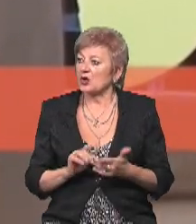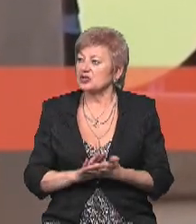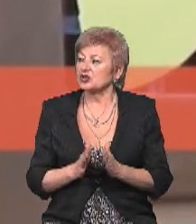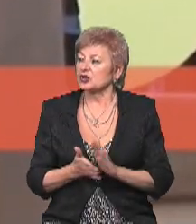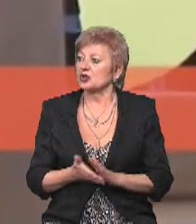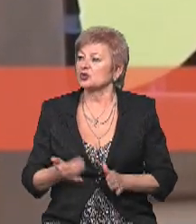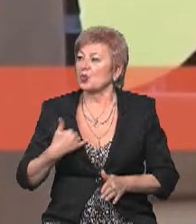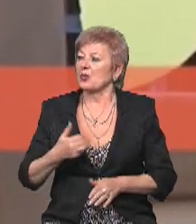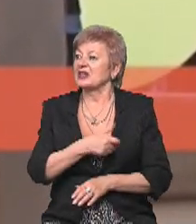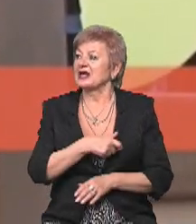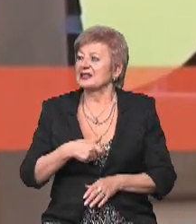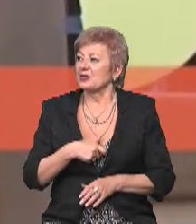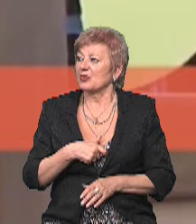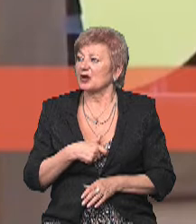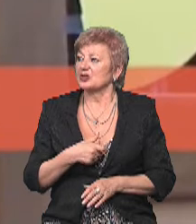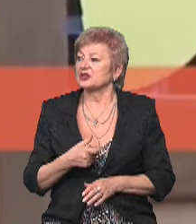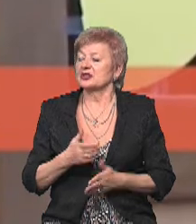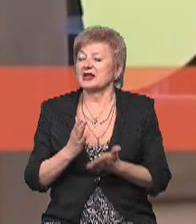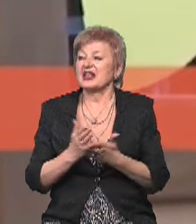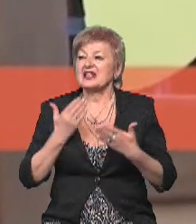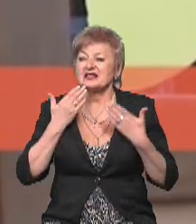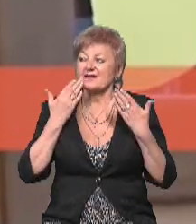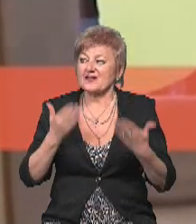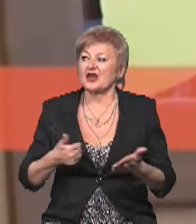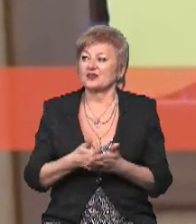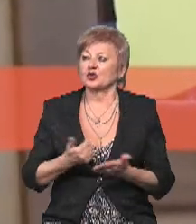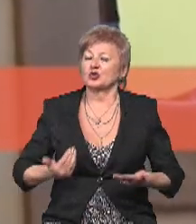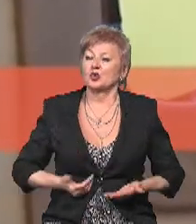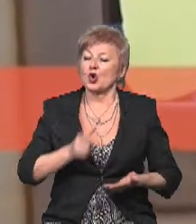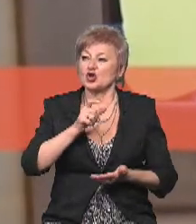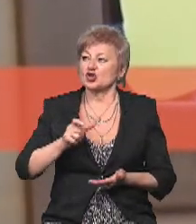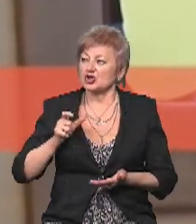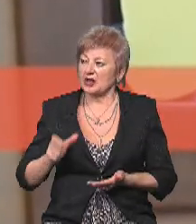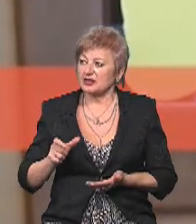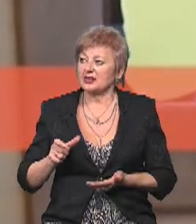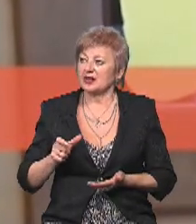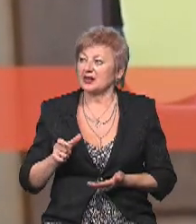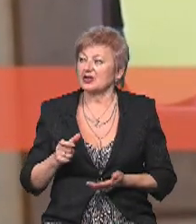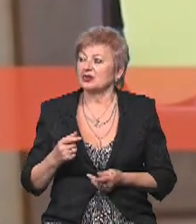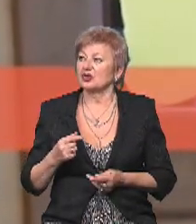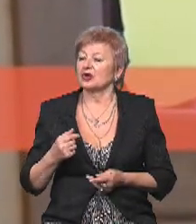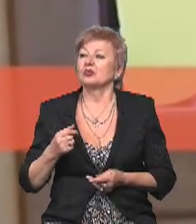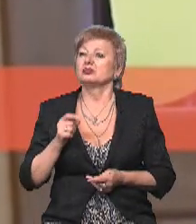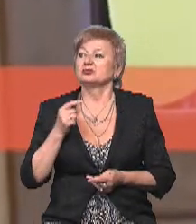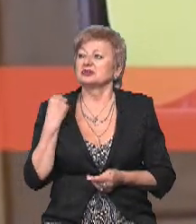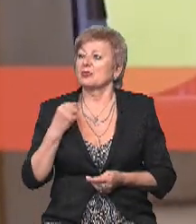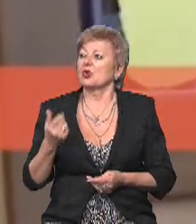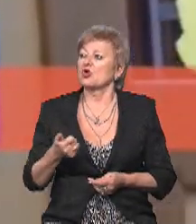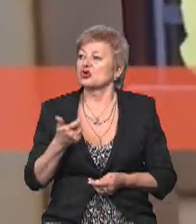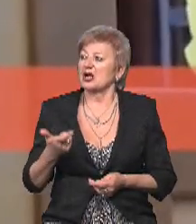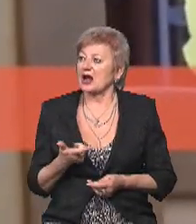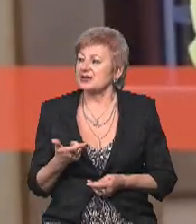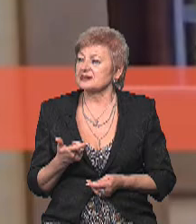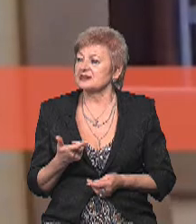як депутата надходять чисельні звернення мешканців області з іншого теж стосується «Запоріжгазу». Коли проходять з